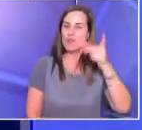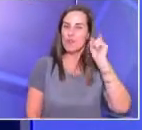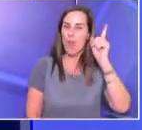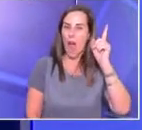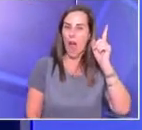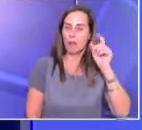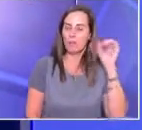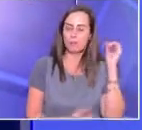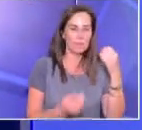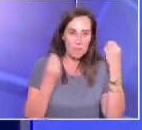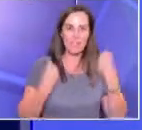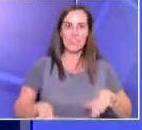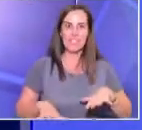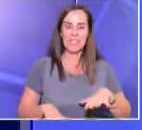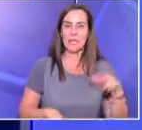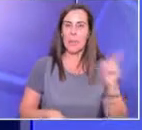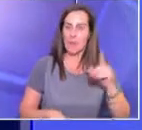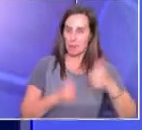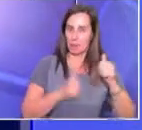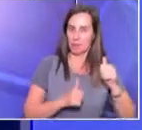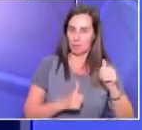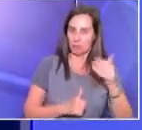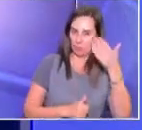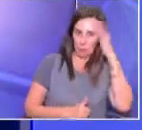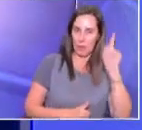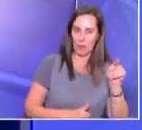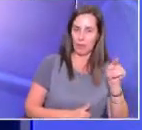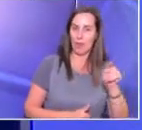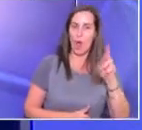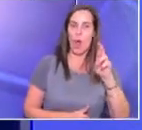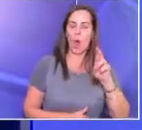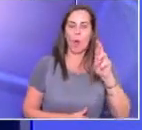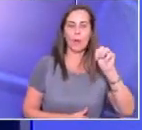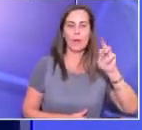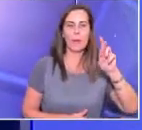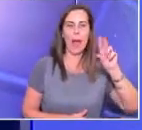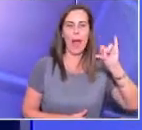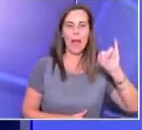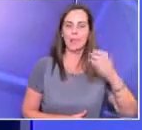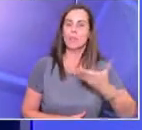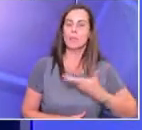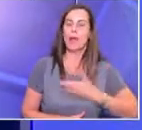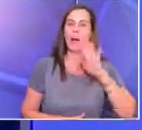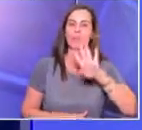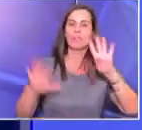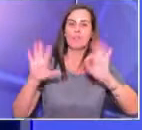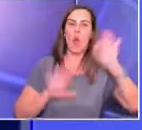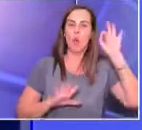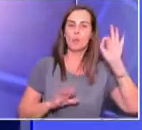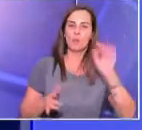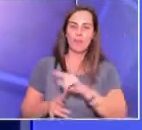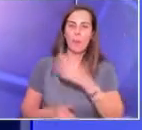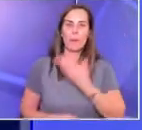שנה, מובס שוק על ירך, על ידי מתחרה יחסית אלמוני שלו, רונן מרלי, שמקבל כ-59%